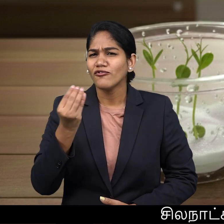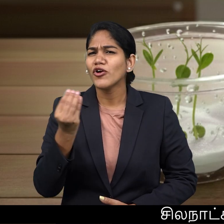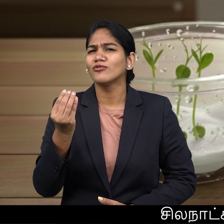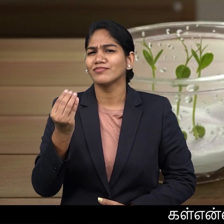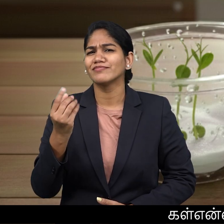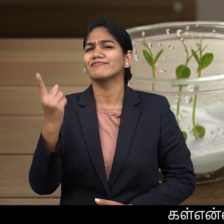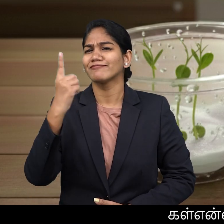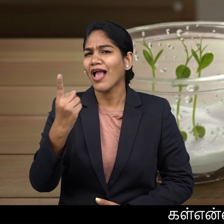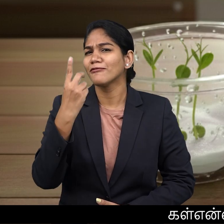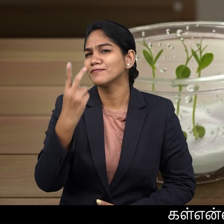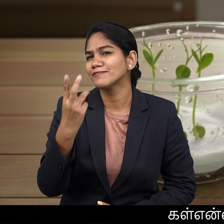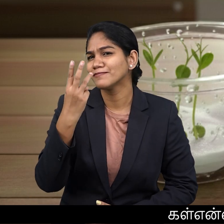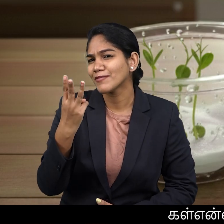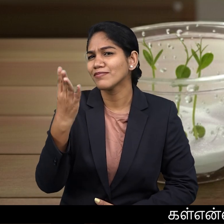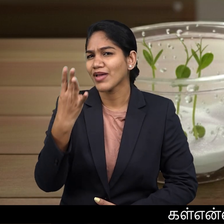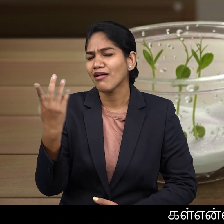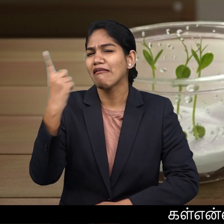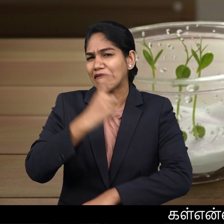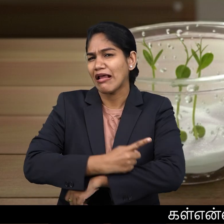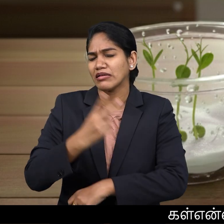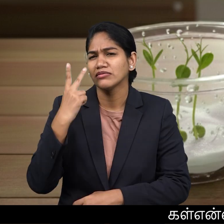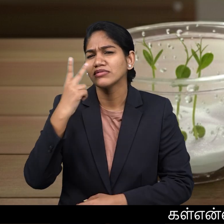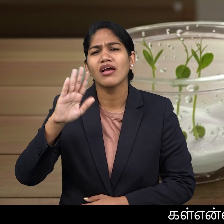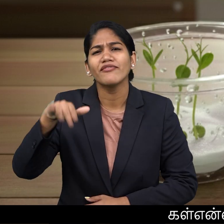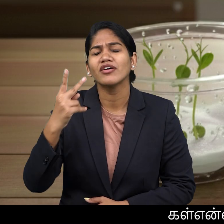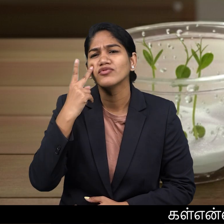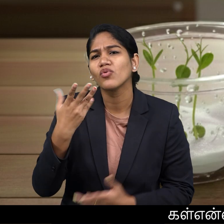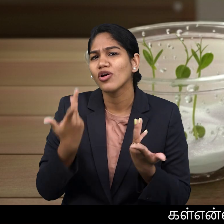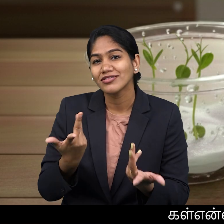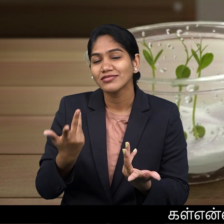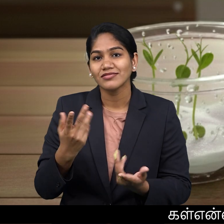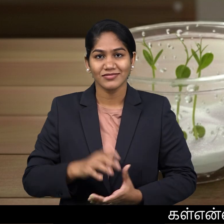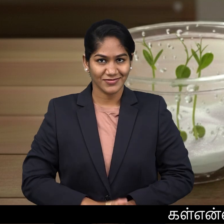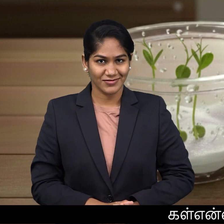சில நாட்களுக்கு பிறகு நீங்கள் என்ன பார்க்கிறீர்கள்?